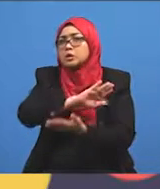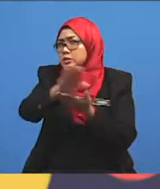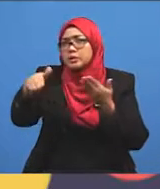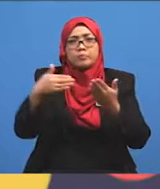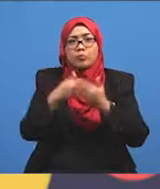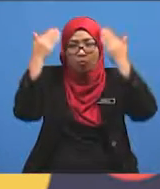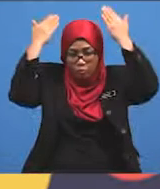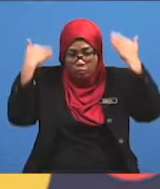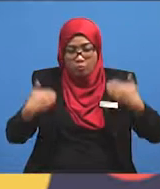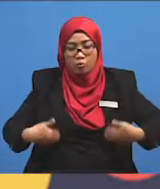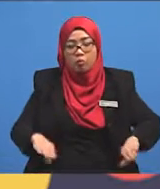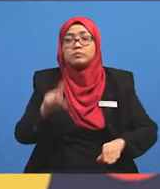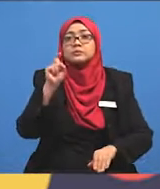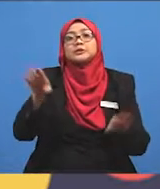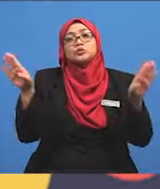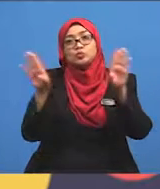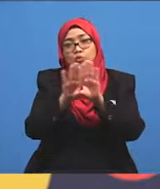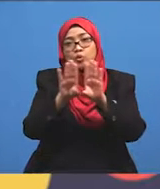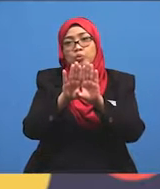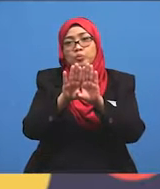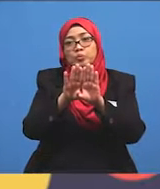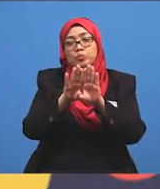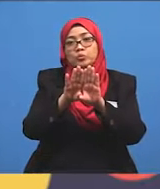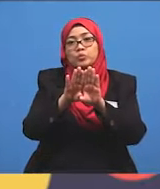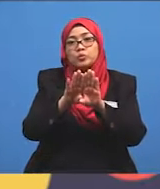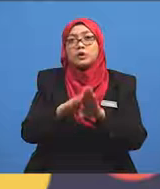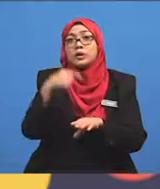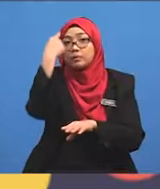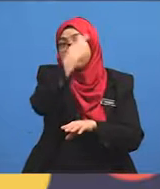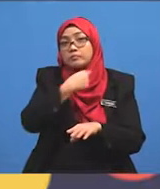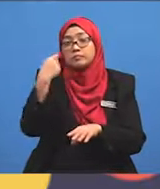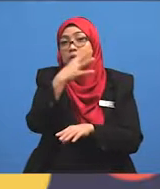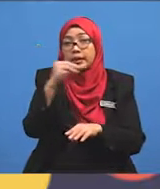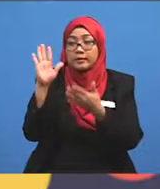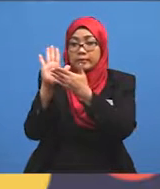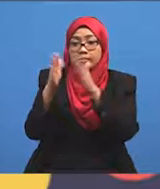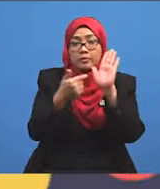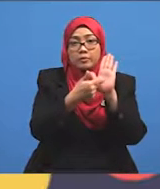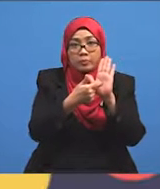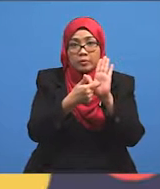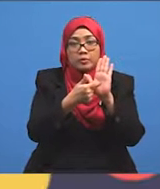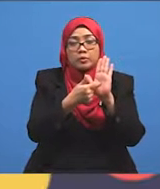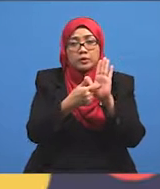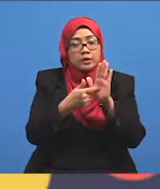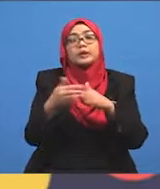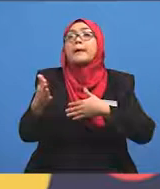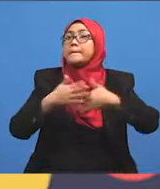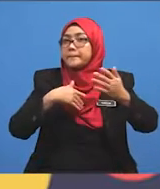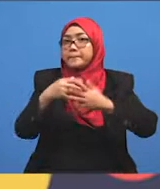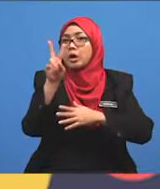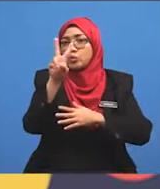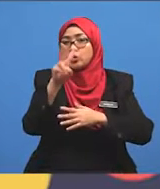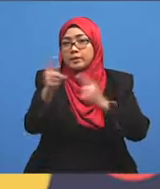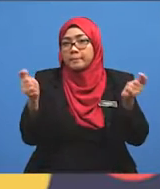tapak tangan. Murid-murid, dua tapak tangan itu bukan maksudnya belakang tangan perlu ditutup, tak.